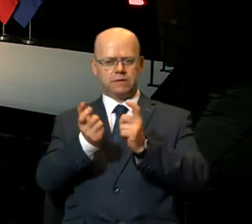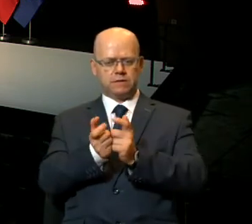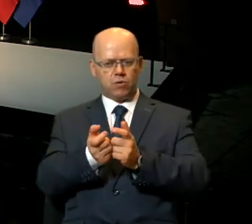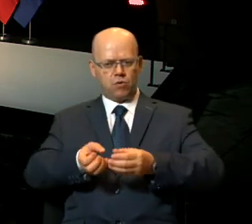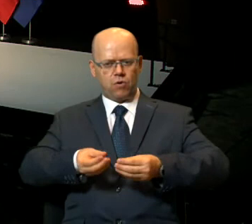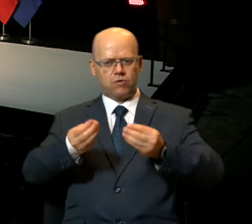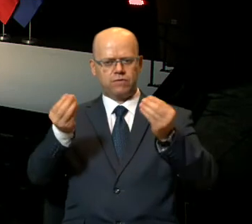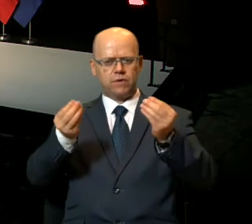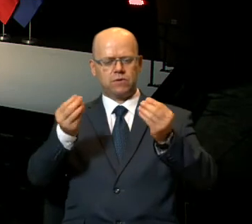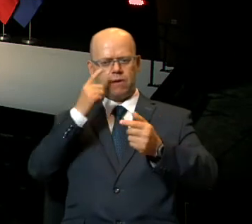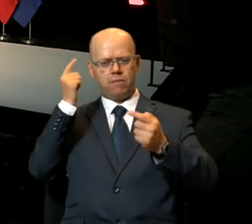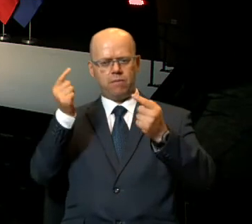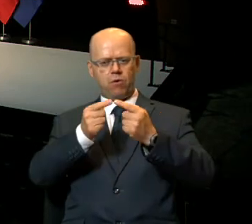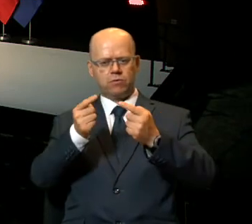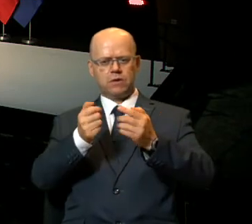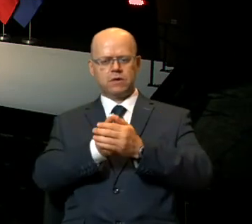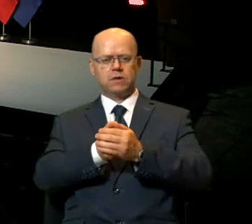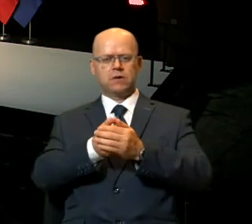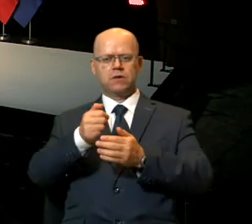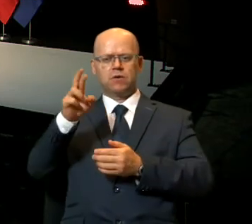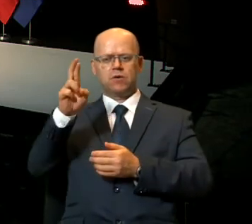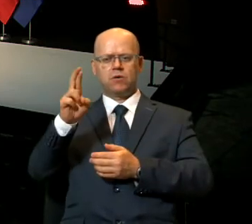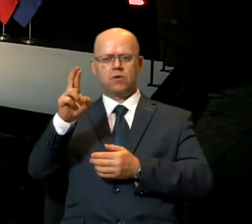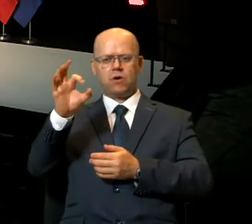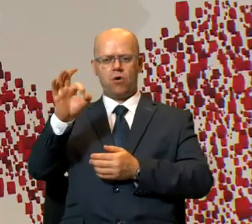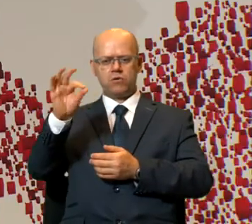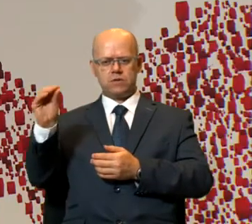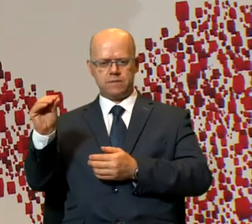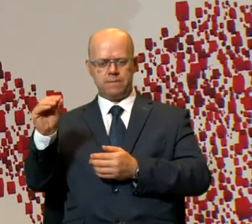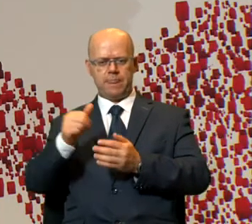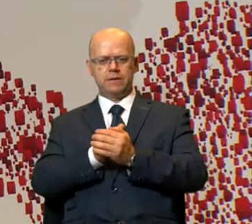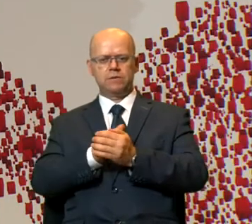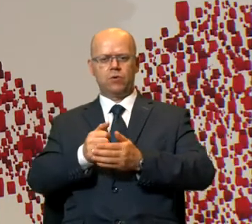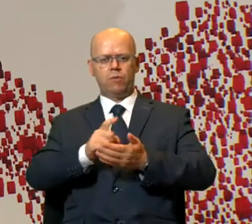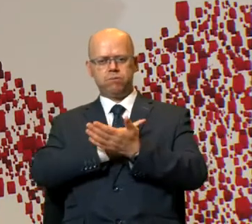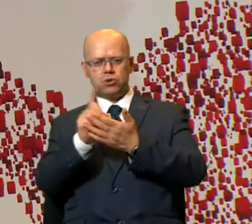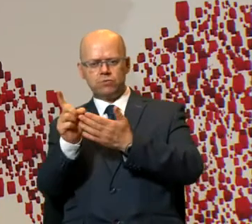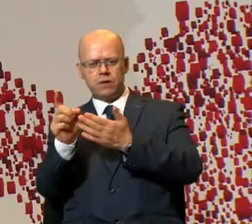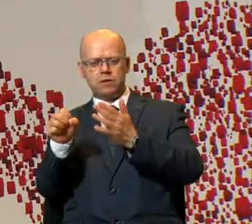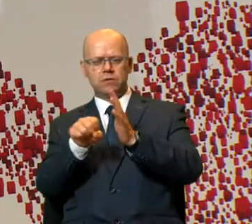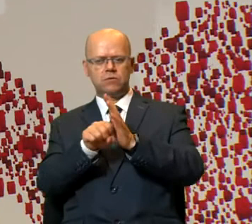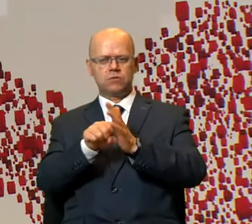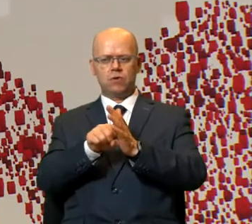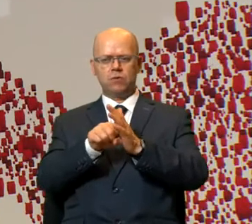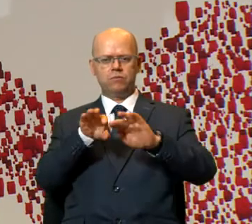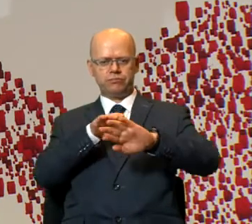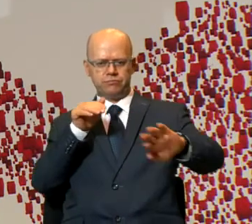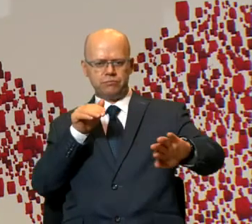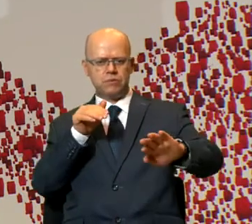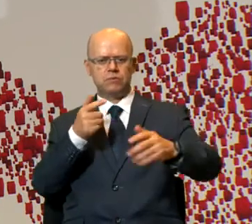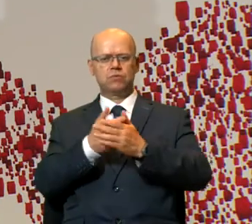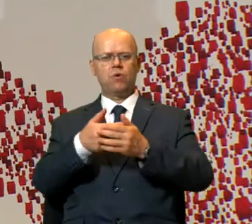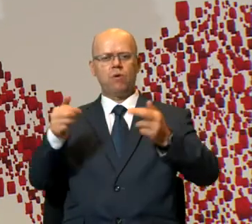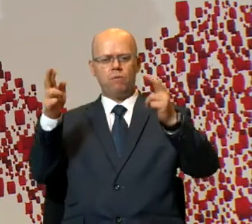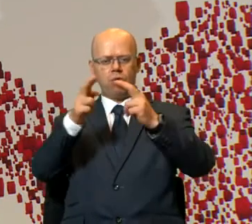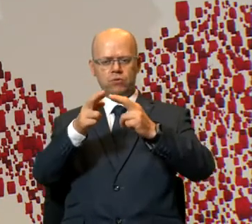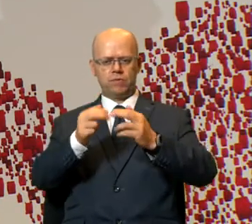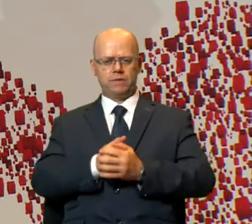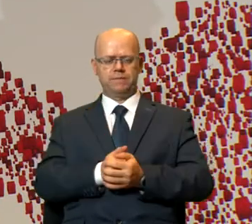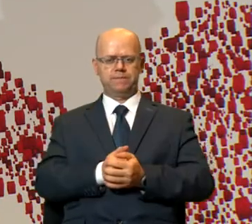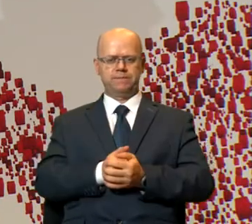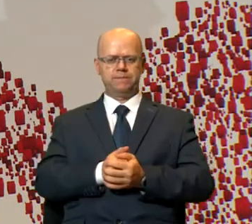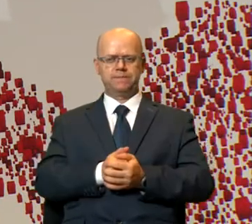rozwijającej się teorii Hartmuta Rosy od przyspieszenia poprzez wyobcowanie do teorii rezonansu, więc bardzo